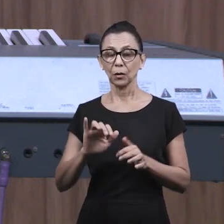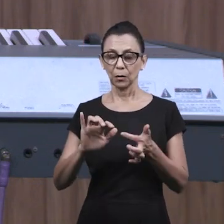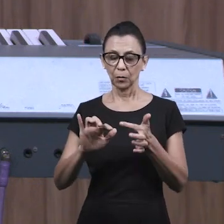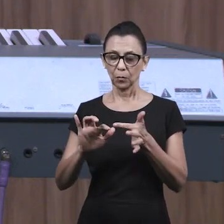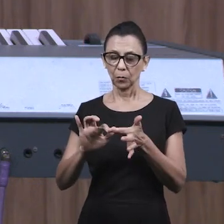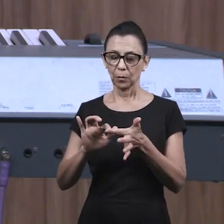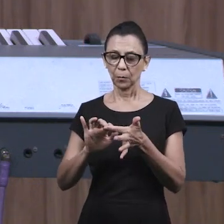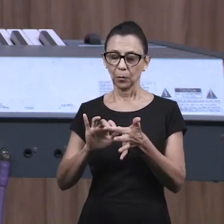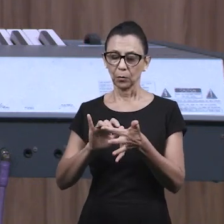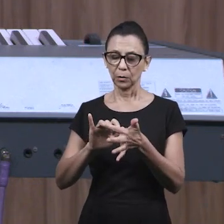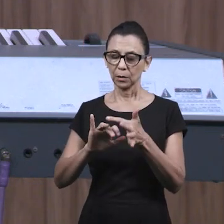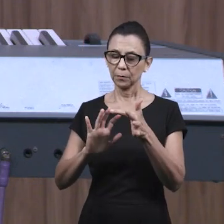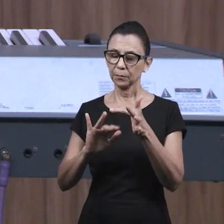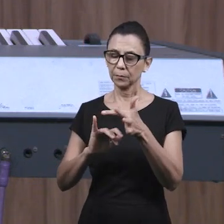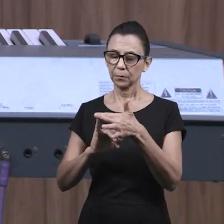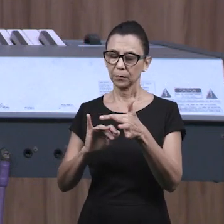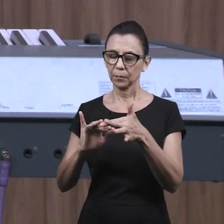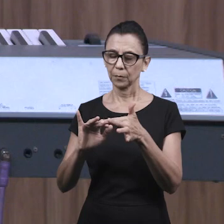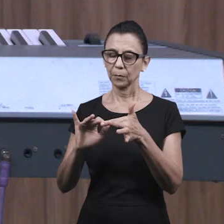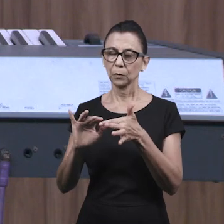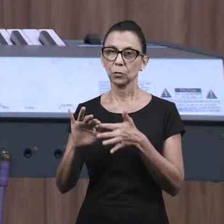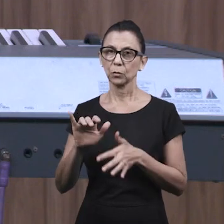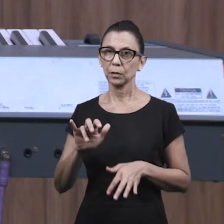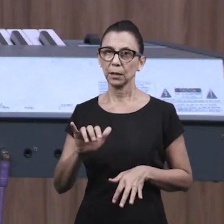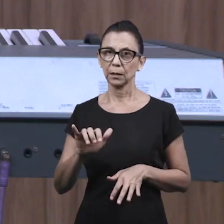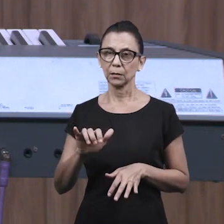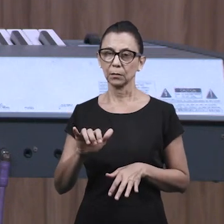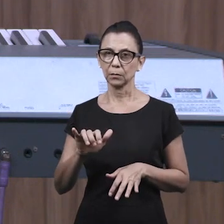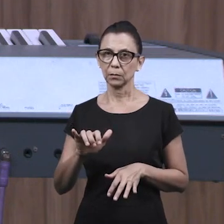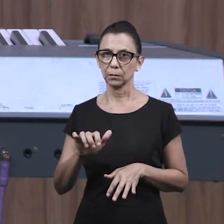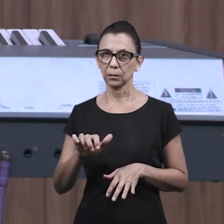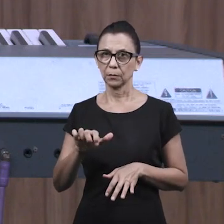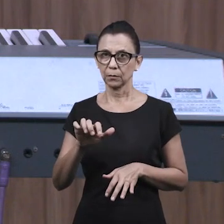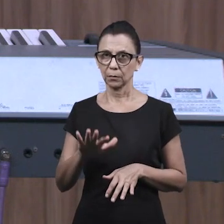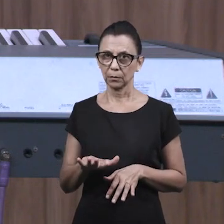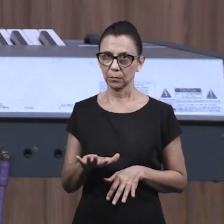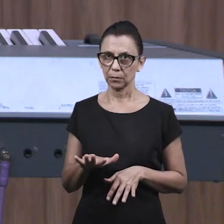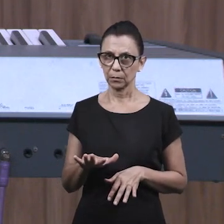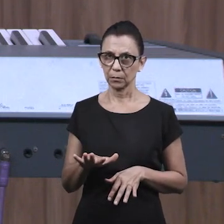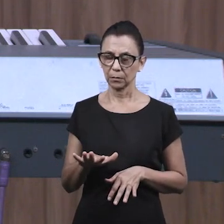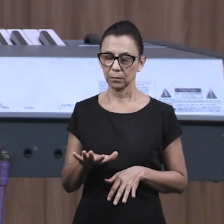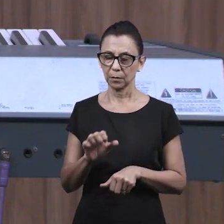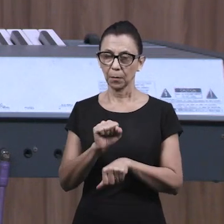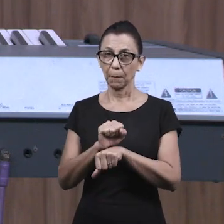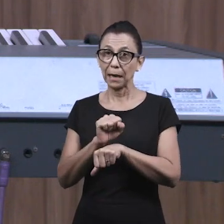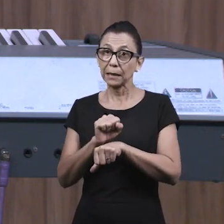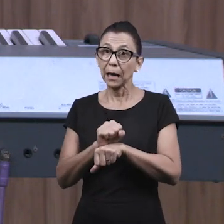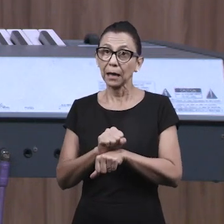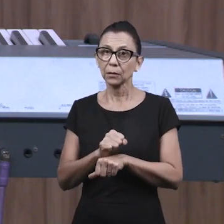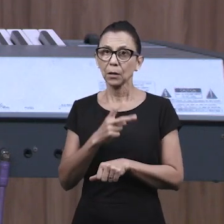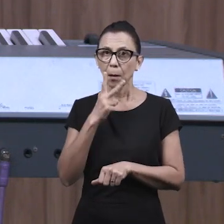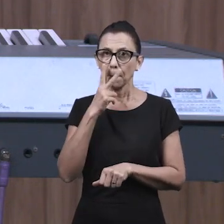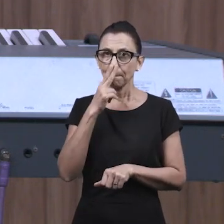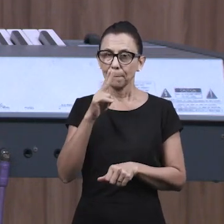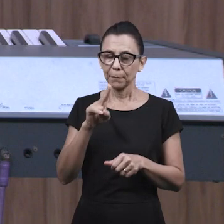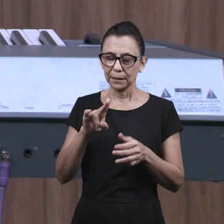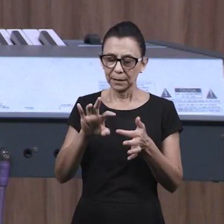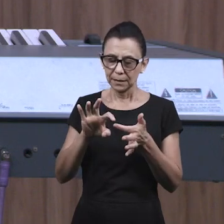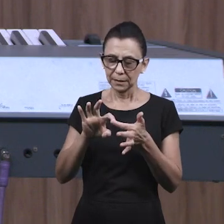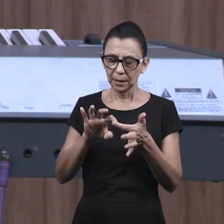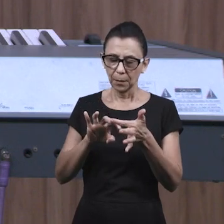doigt et on ne lève pas les autres doigts pendant qu'un joue. Il paraît que la pointe de nos doigts a un